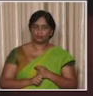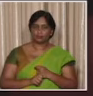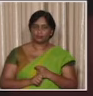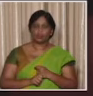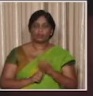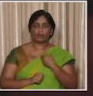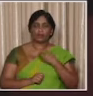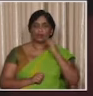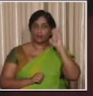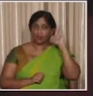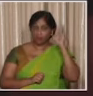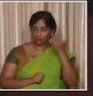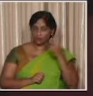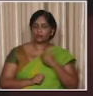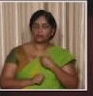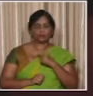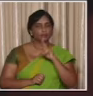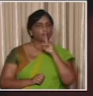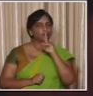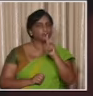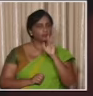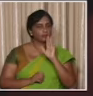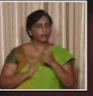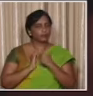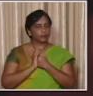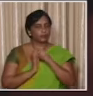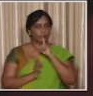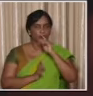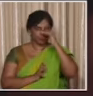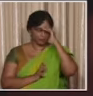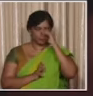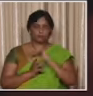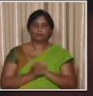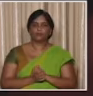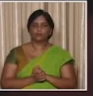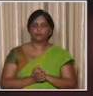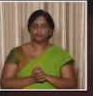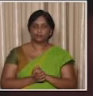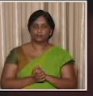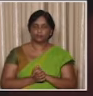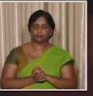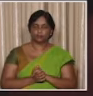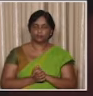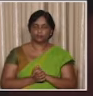මම විශේෂයෙන්ම කියන්නට ඕනේ ගරු කතානායකතුමනි,